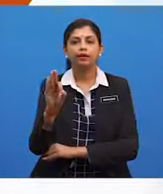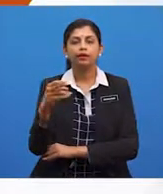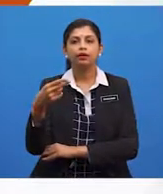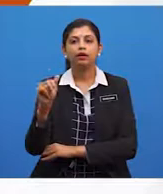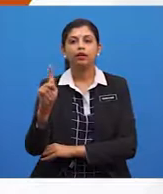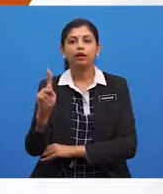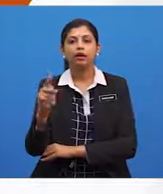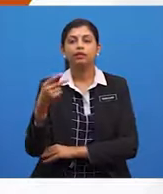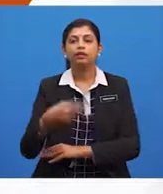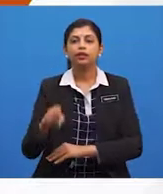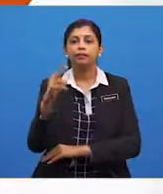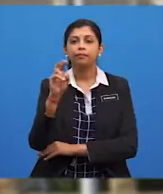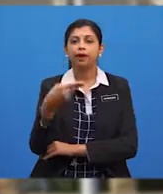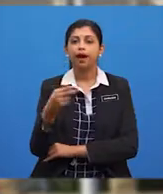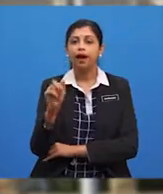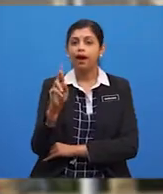terhadap harta.